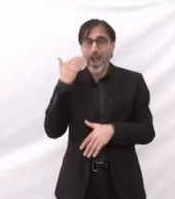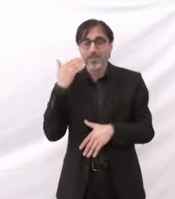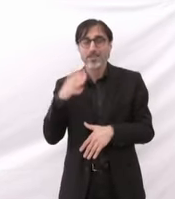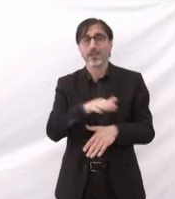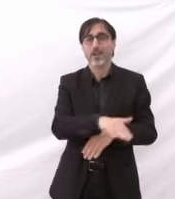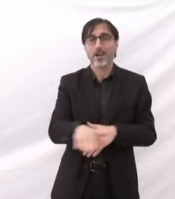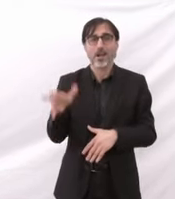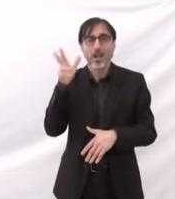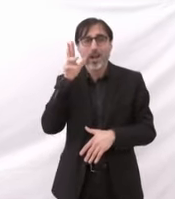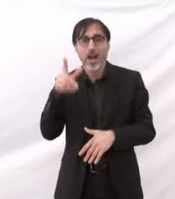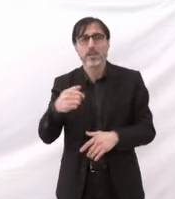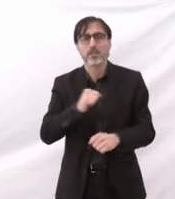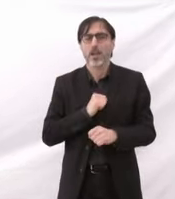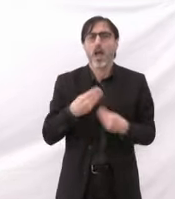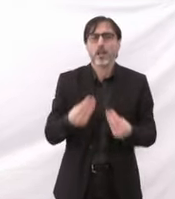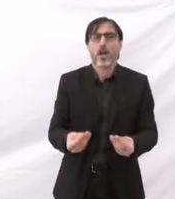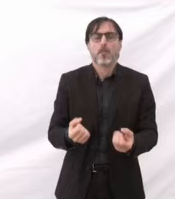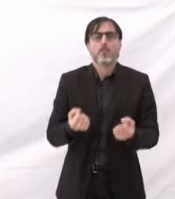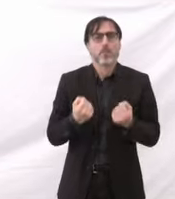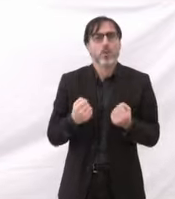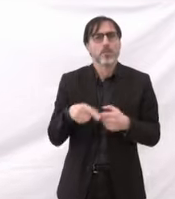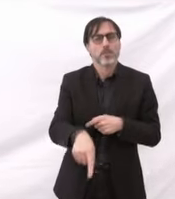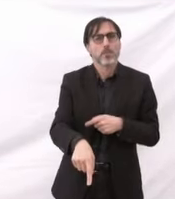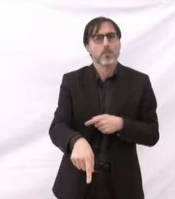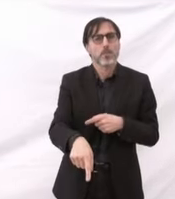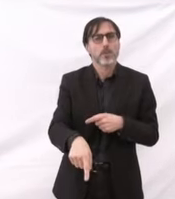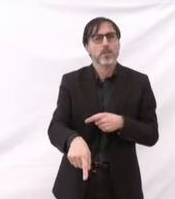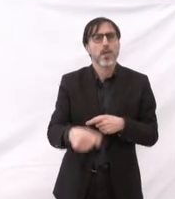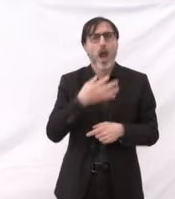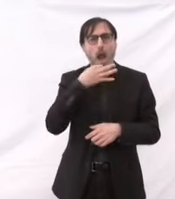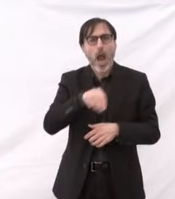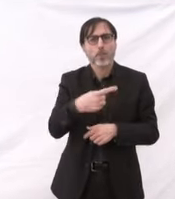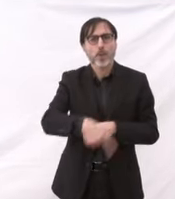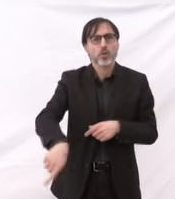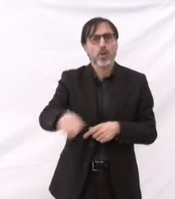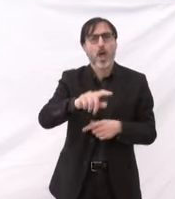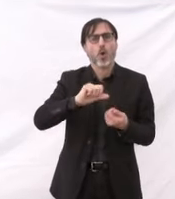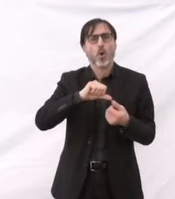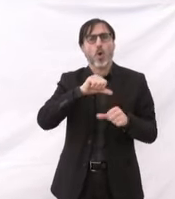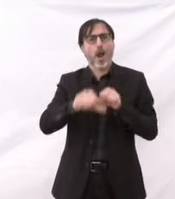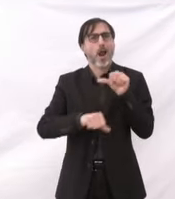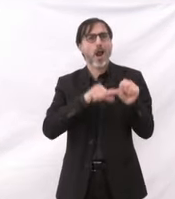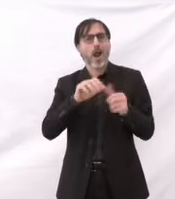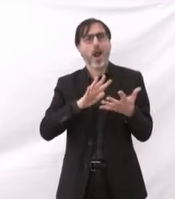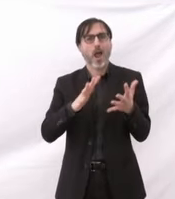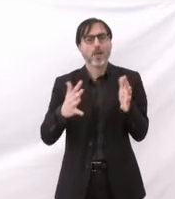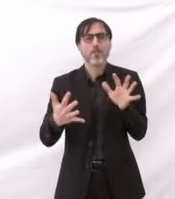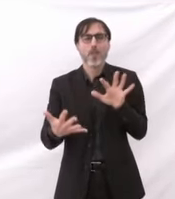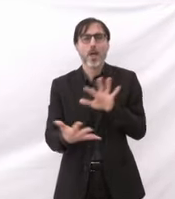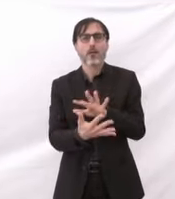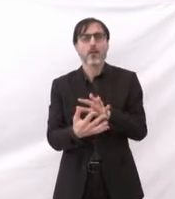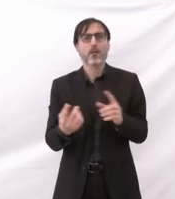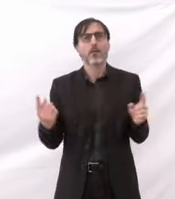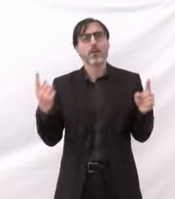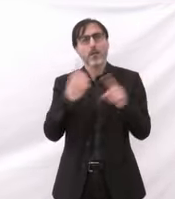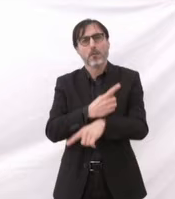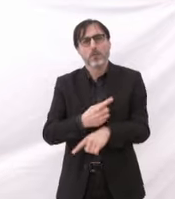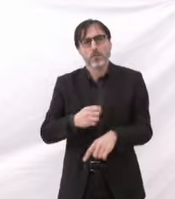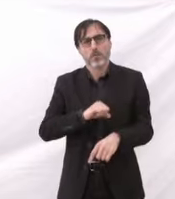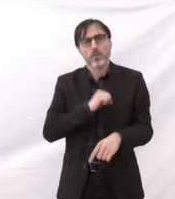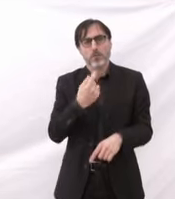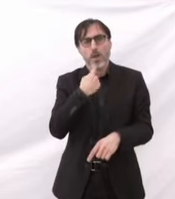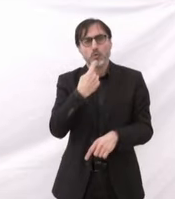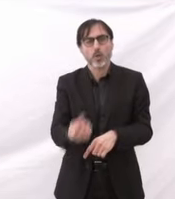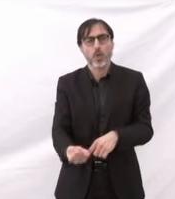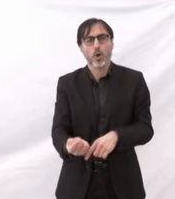ragazze, che crede nella loro capacità di cambiare. E invece, mi dispiace